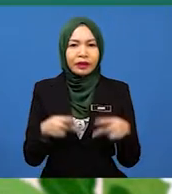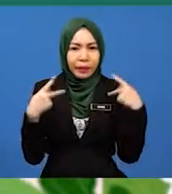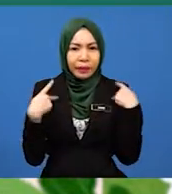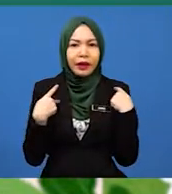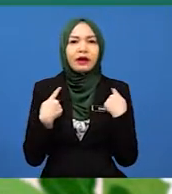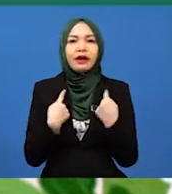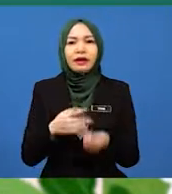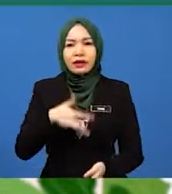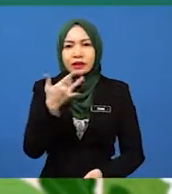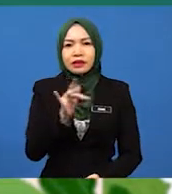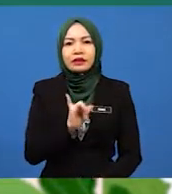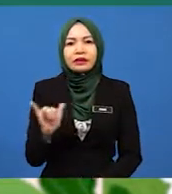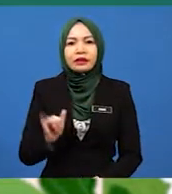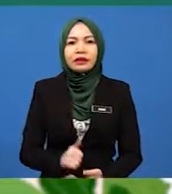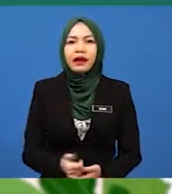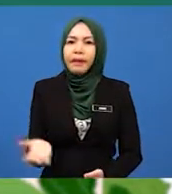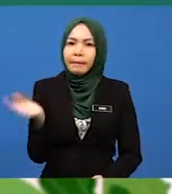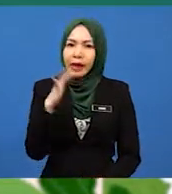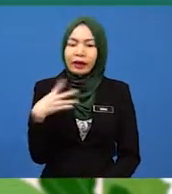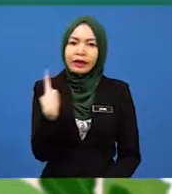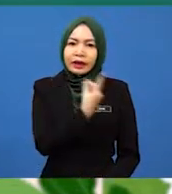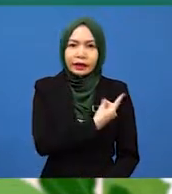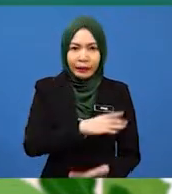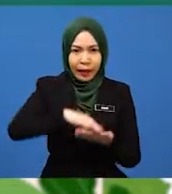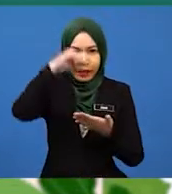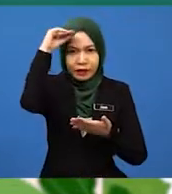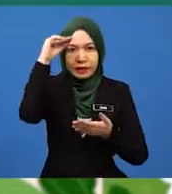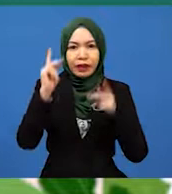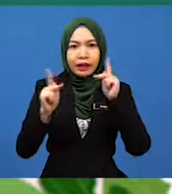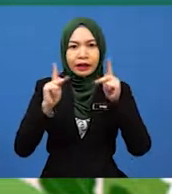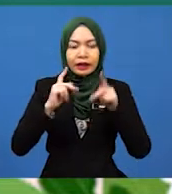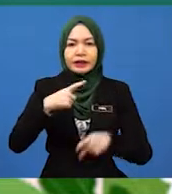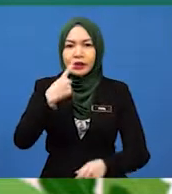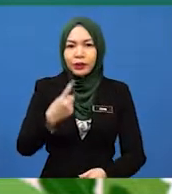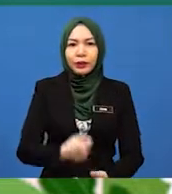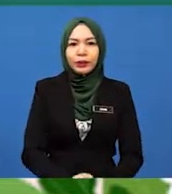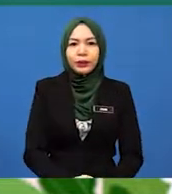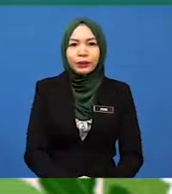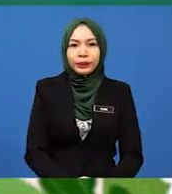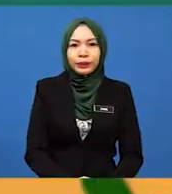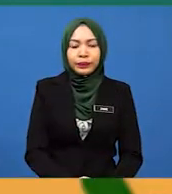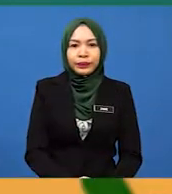Sekarang, marilah kita belajar tentang kata seru.